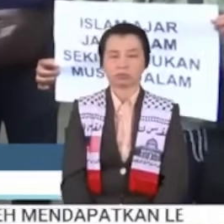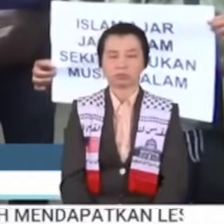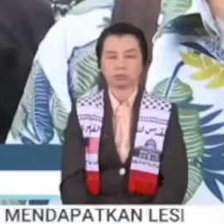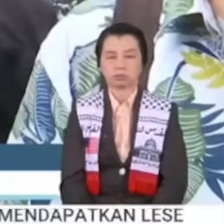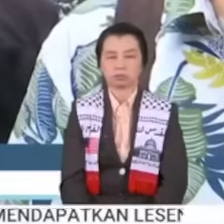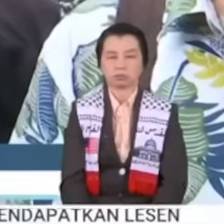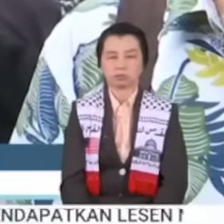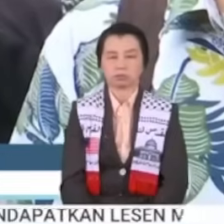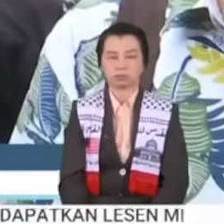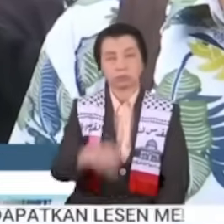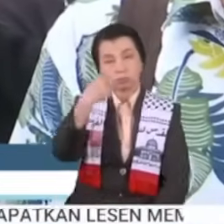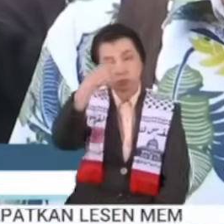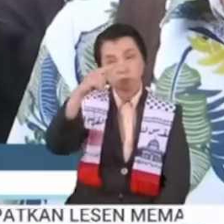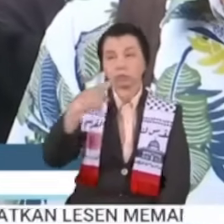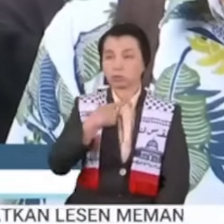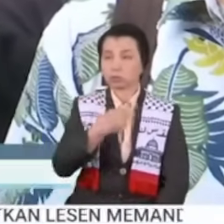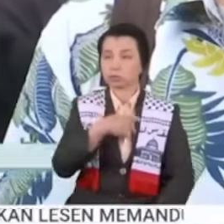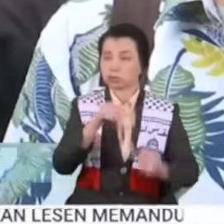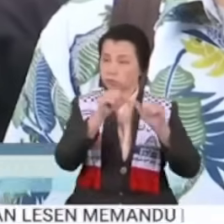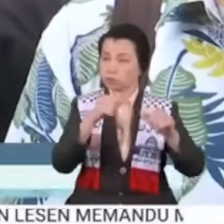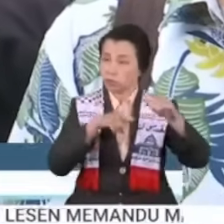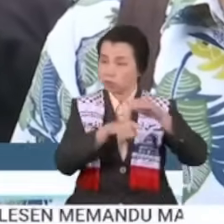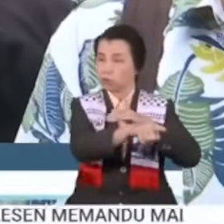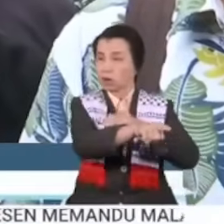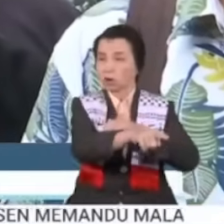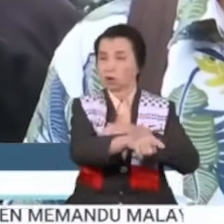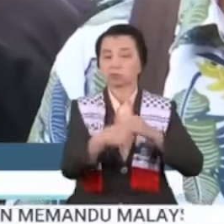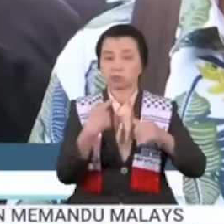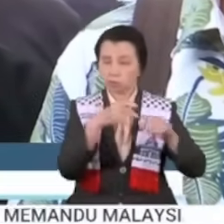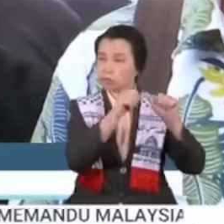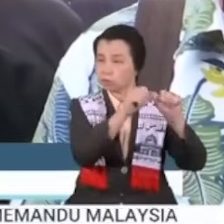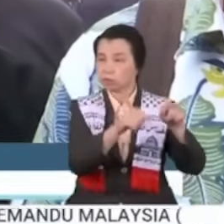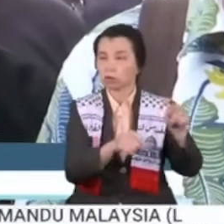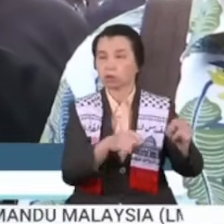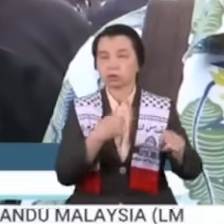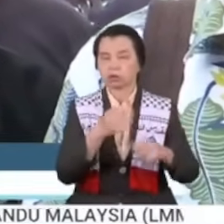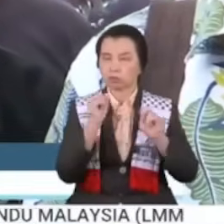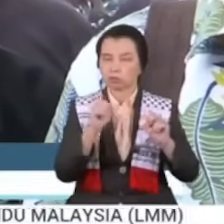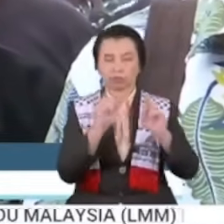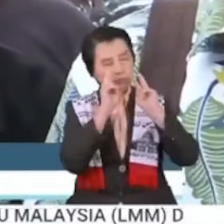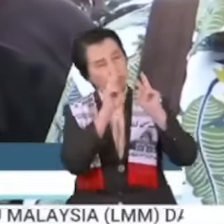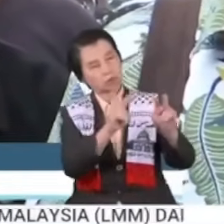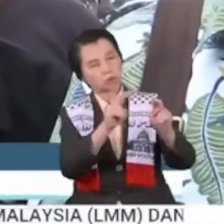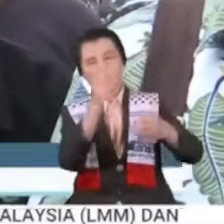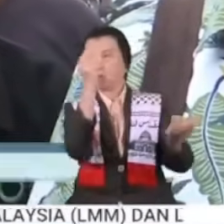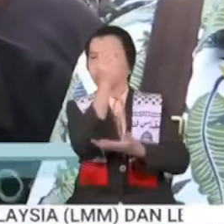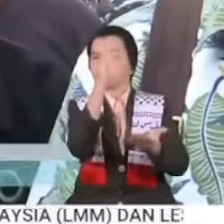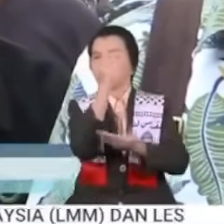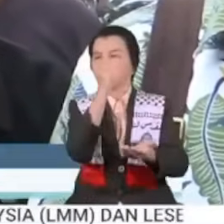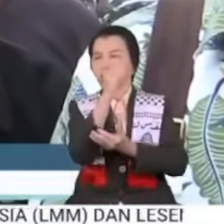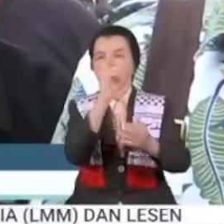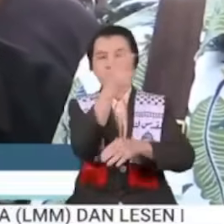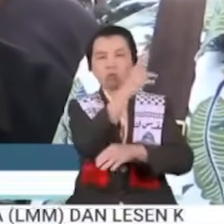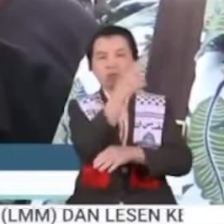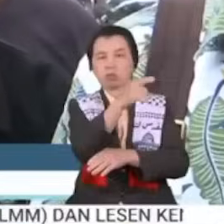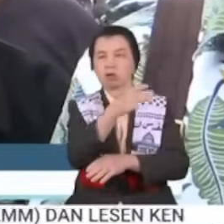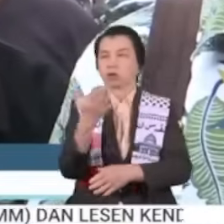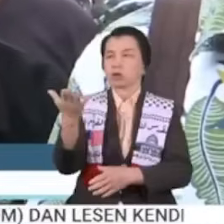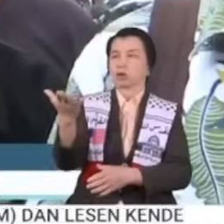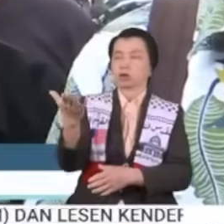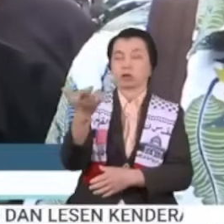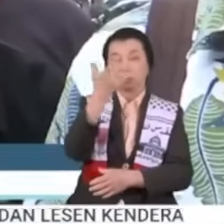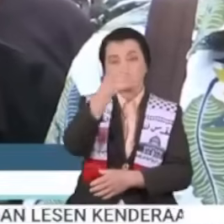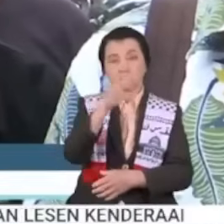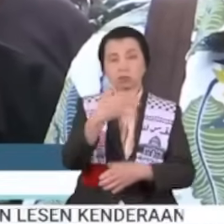tersebut bagi kami yang tinggal di pedalaman sekarang ini kita dapat lihat yang penbangan hutan memberi kesan dari